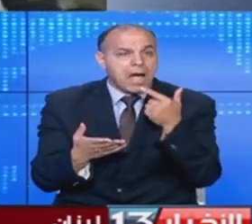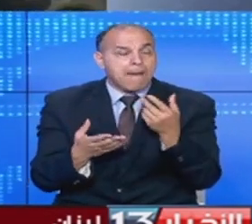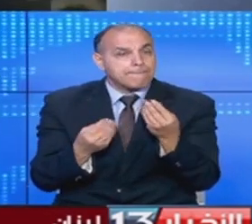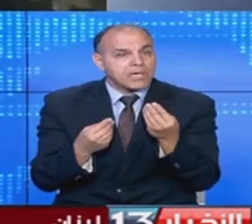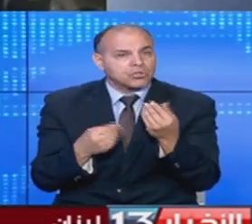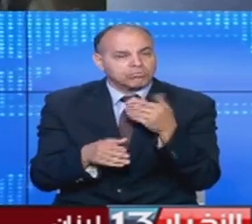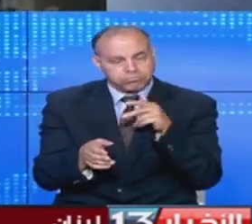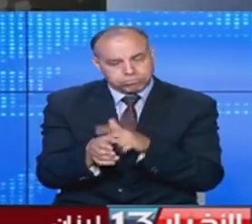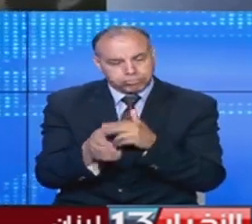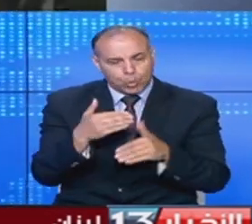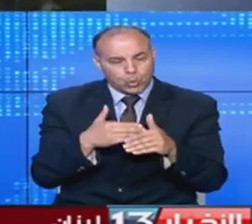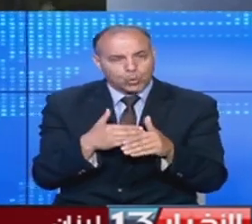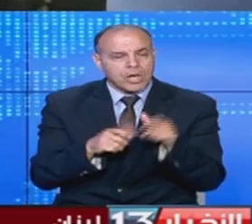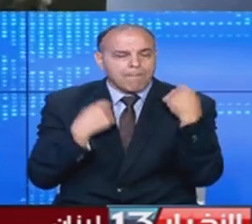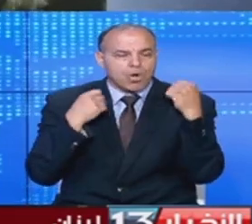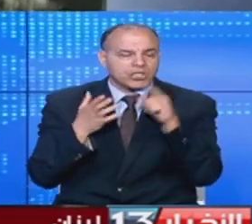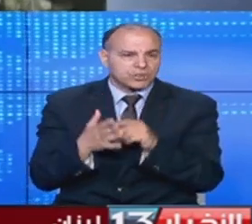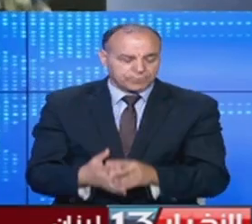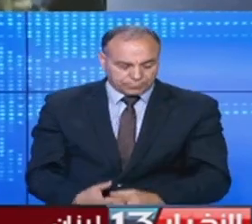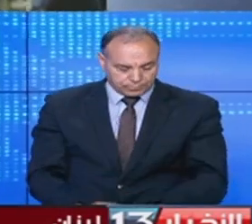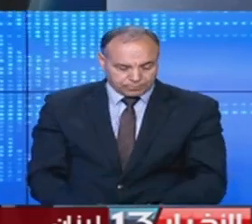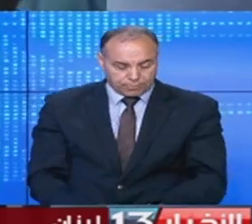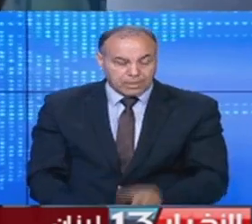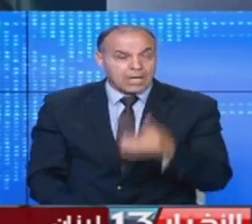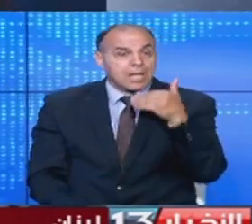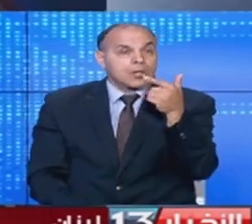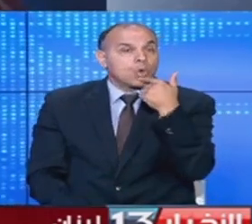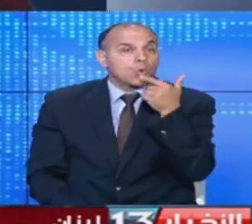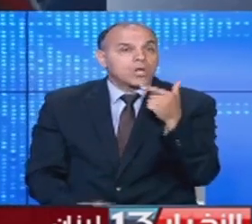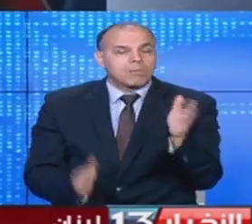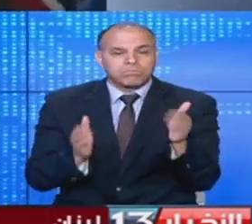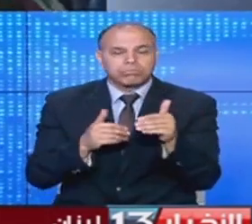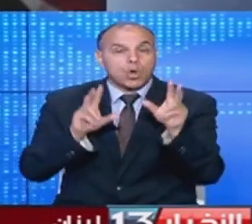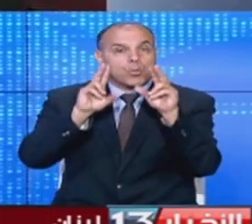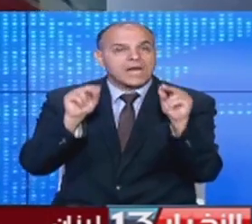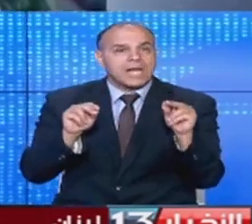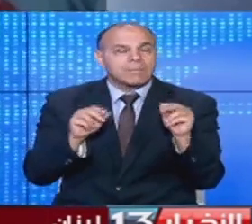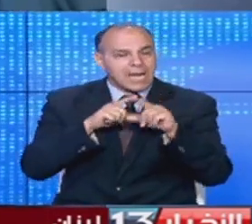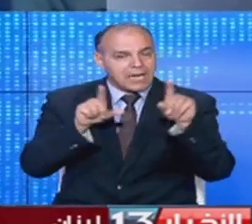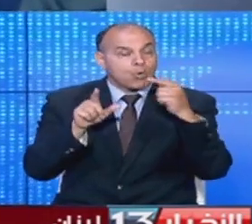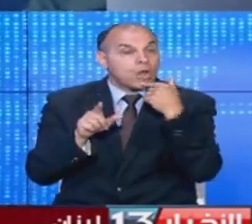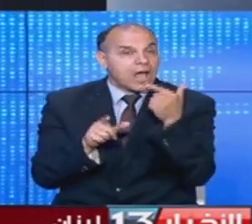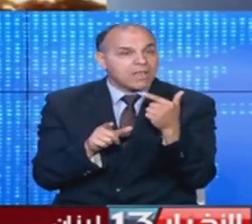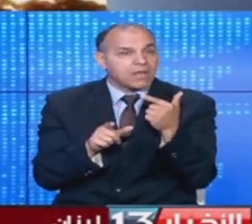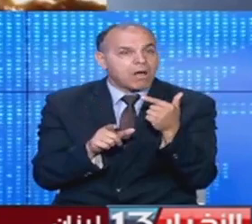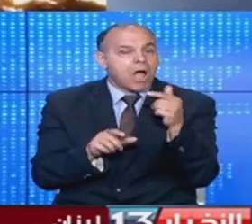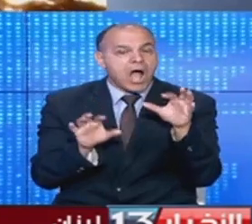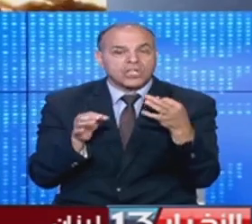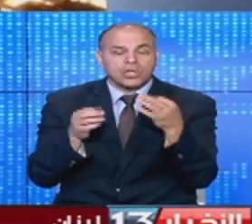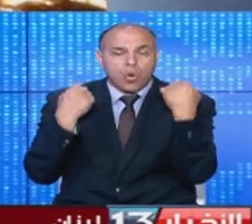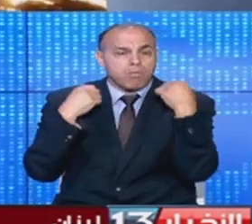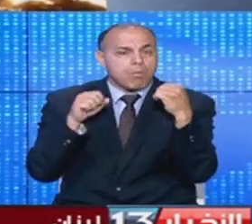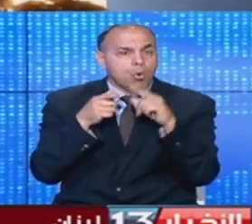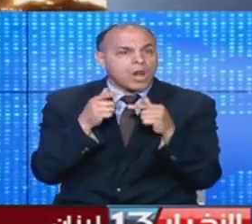عددا من الإصابات في صفوف المحتجين. يأتي ذلك فيما أفادت الوكالة اللبنانية للإعلام عن تجمع عشرات